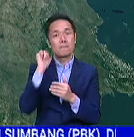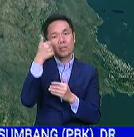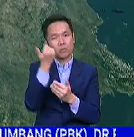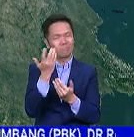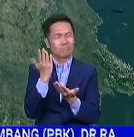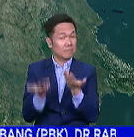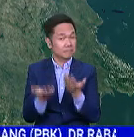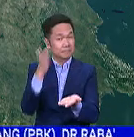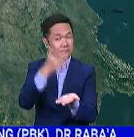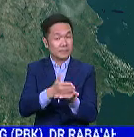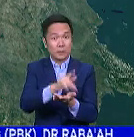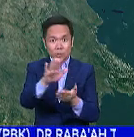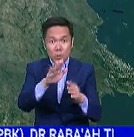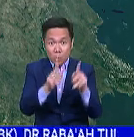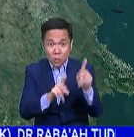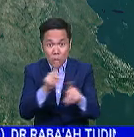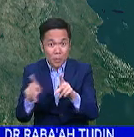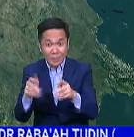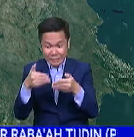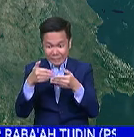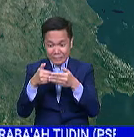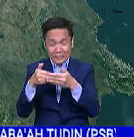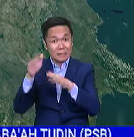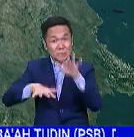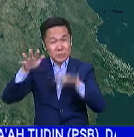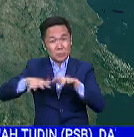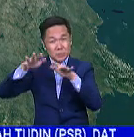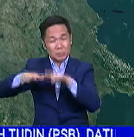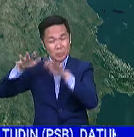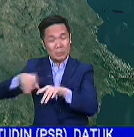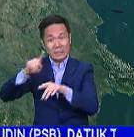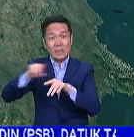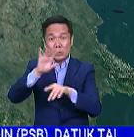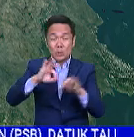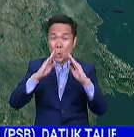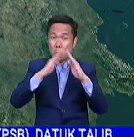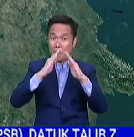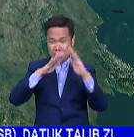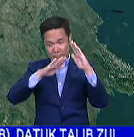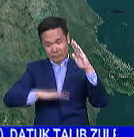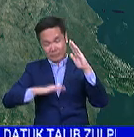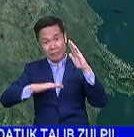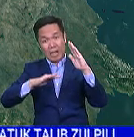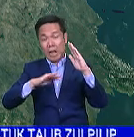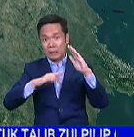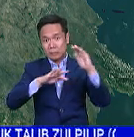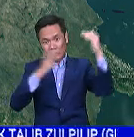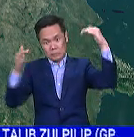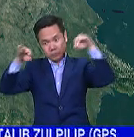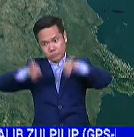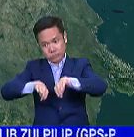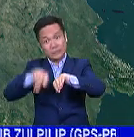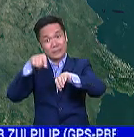esok oleh itu orang awam di kawasan yang terlibat terutamanya mereka yang berada ada di kedudukan rendah dan juga kerap mengalami